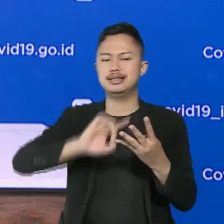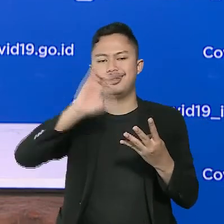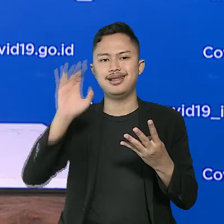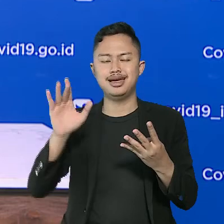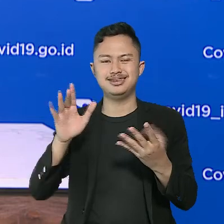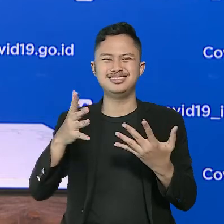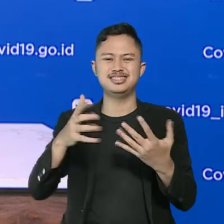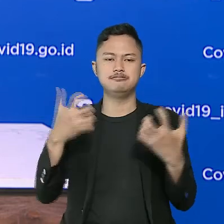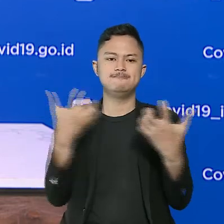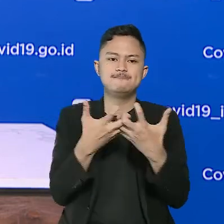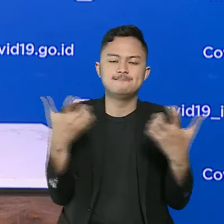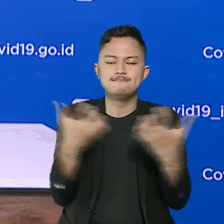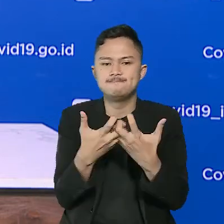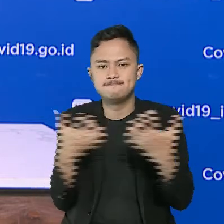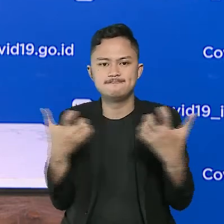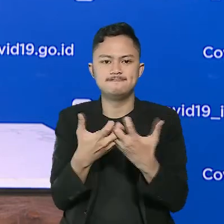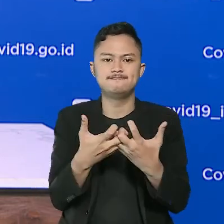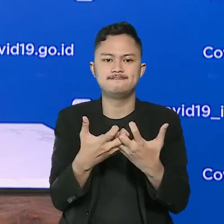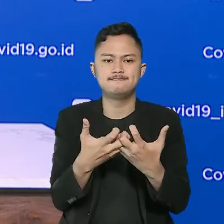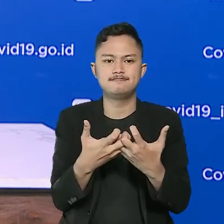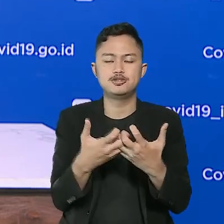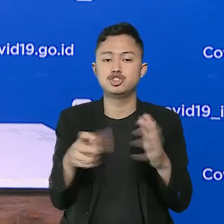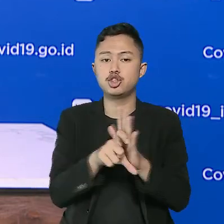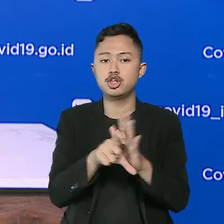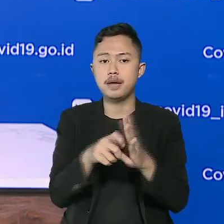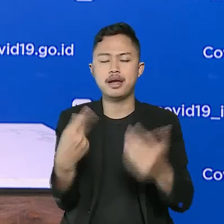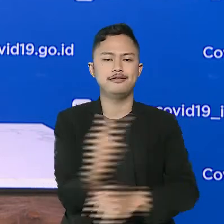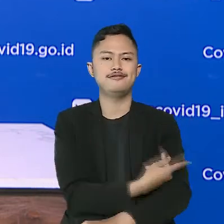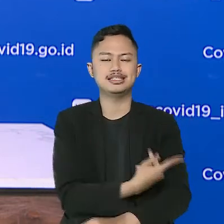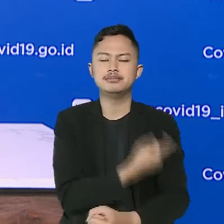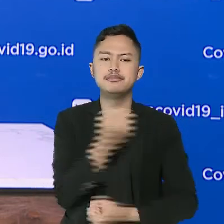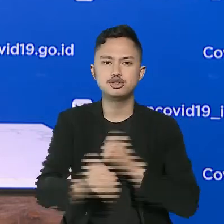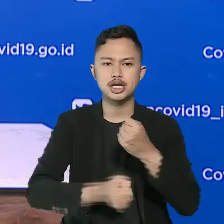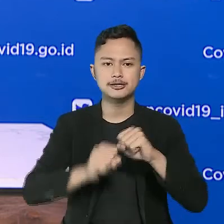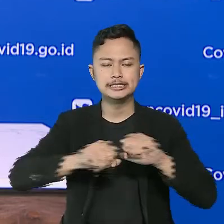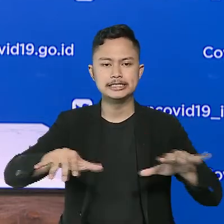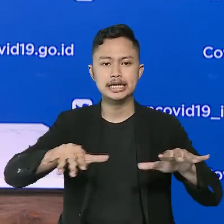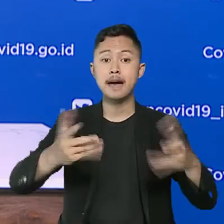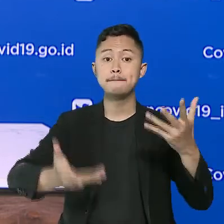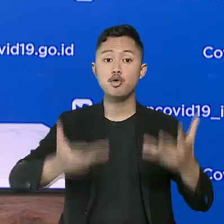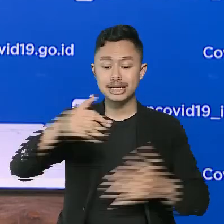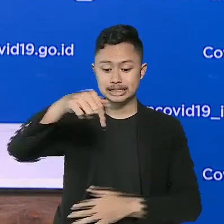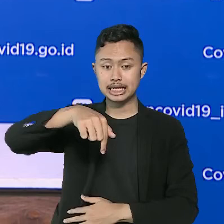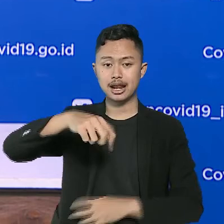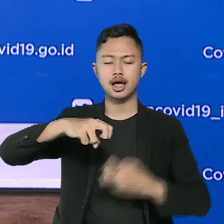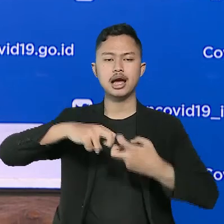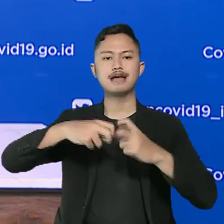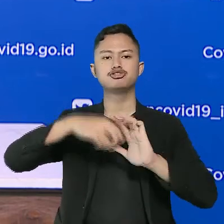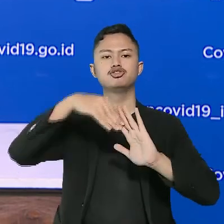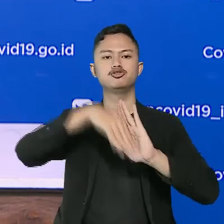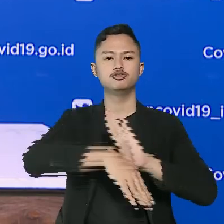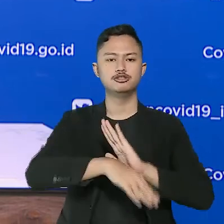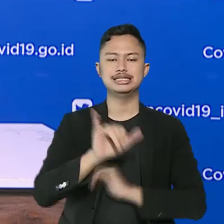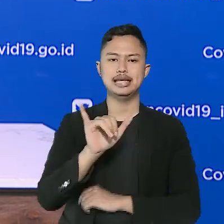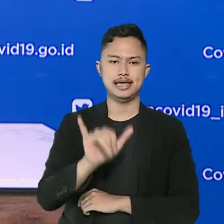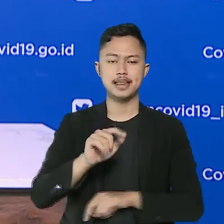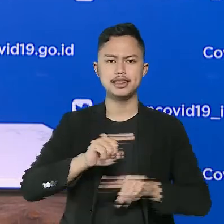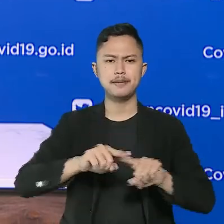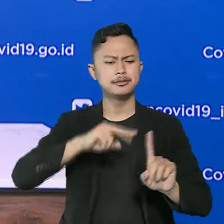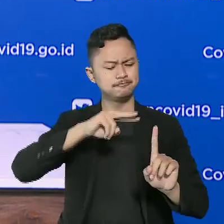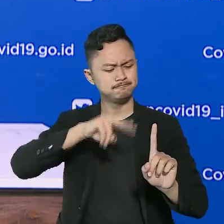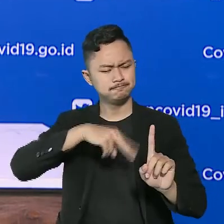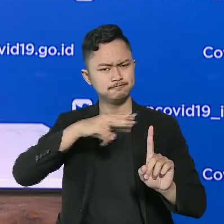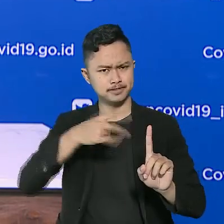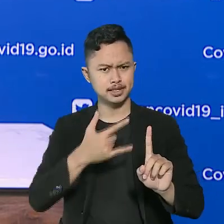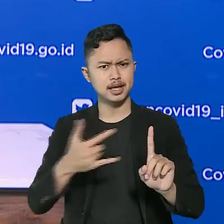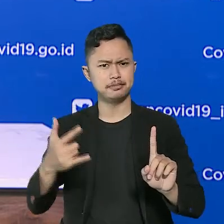protokol kesehatan. Walau saat ini kasus COVID-19 cukup terkendali, namun monitoring terus